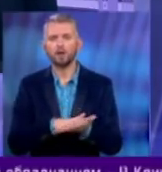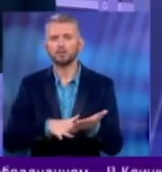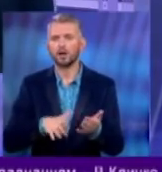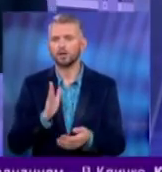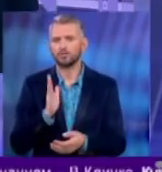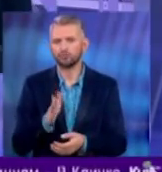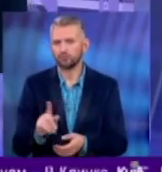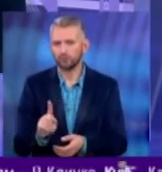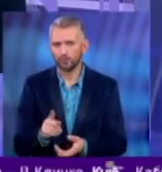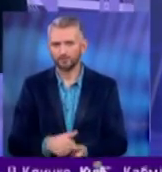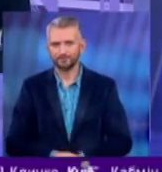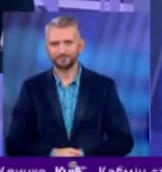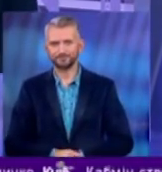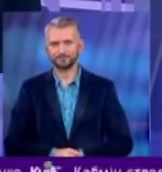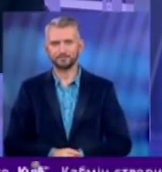далі?